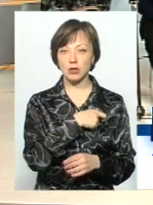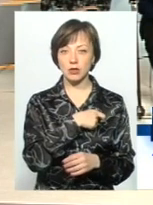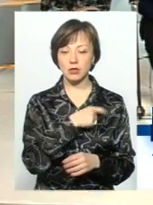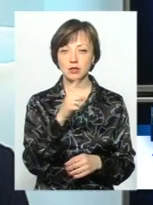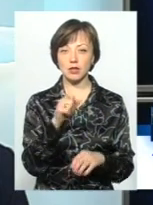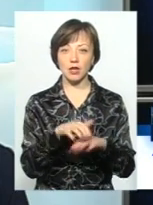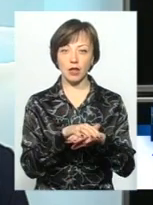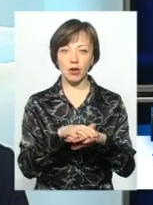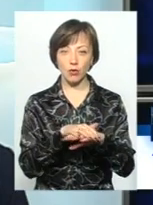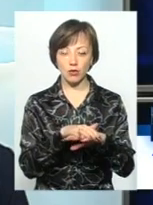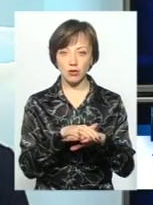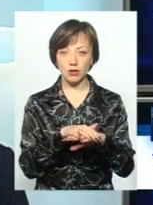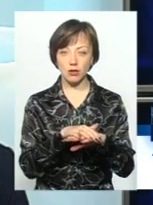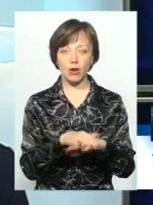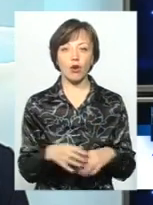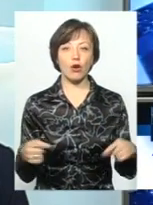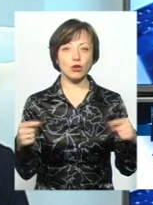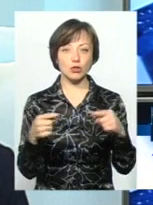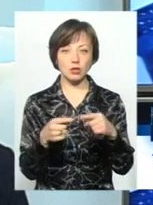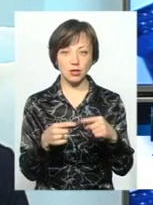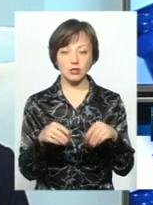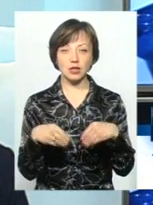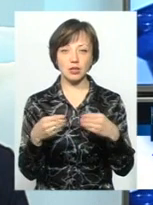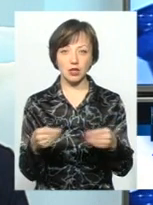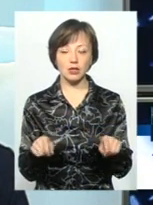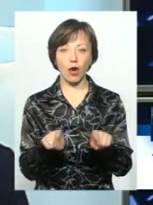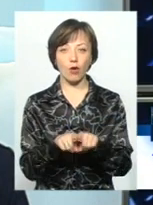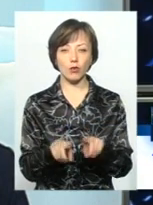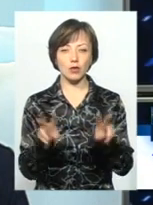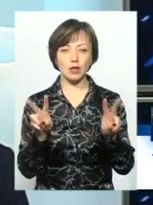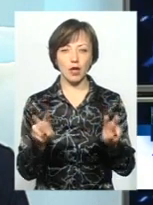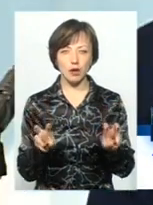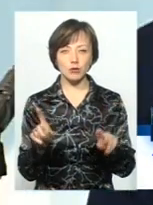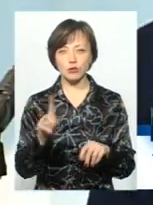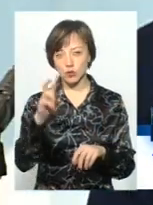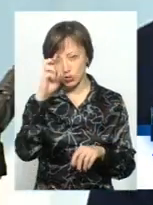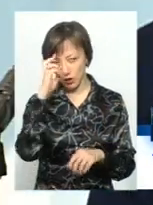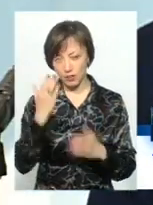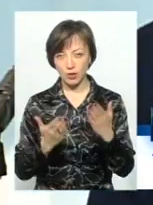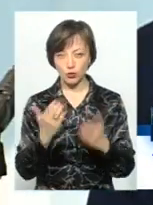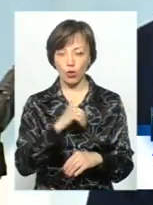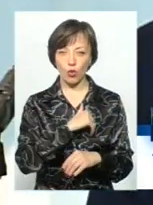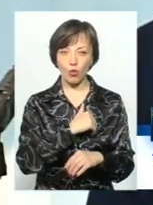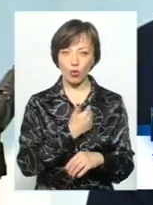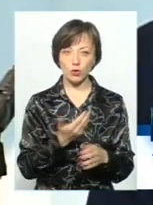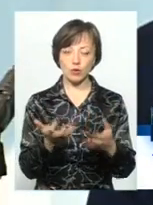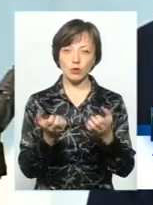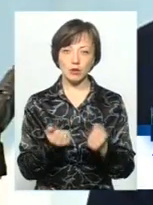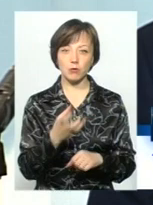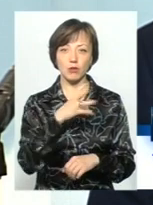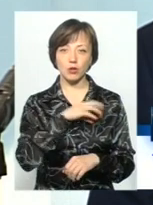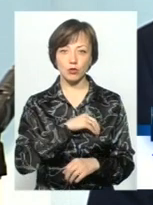народ. Однозначно, він надає таку тему, що держава, якщо вона хоче отримати